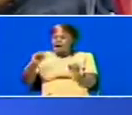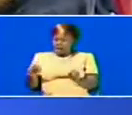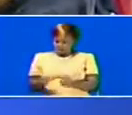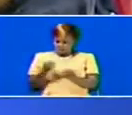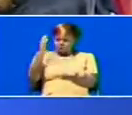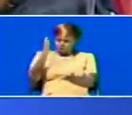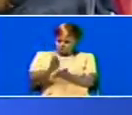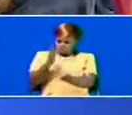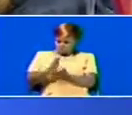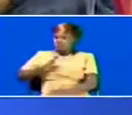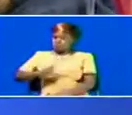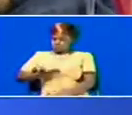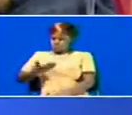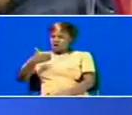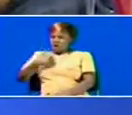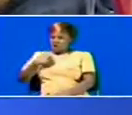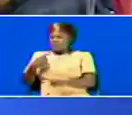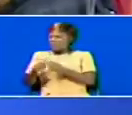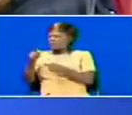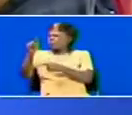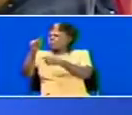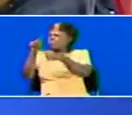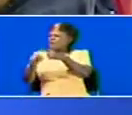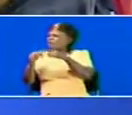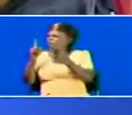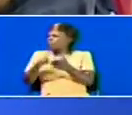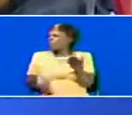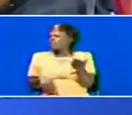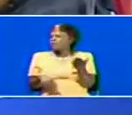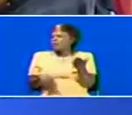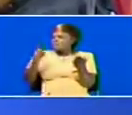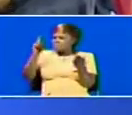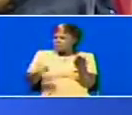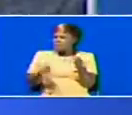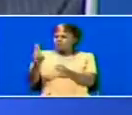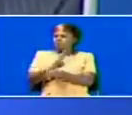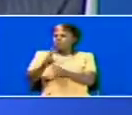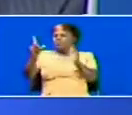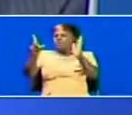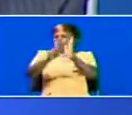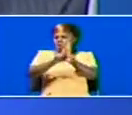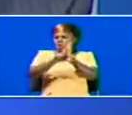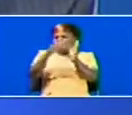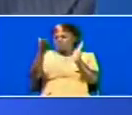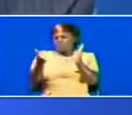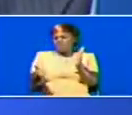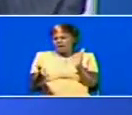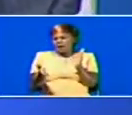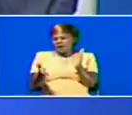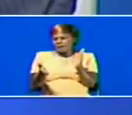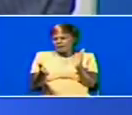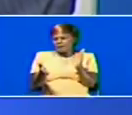hasira ya kutaka kulipiza, lakini unalipiza nini? Kwa sababu lazima tutumie sheria iliyopo. Mwafaka wake ni